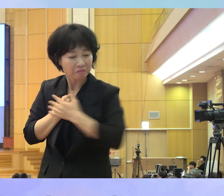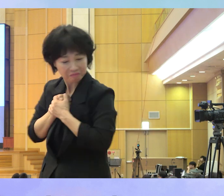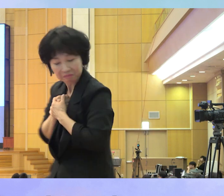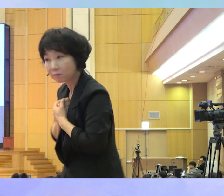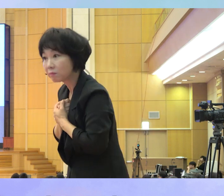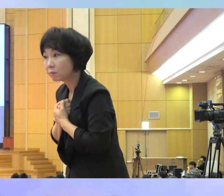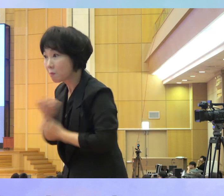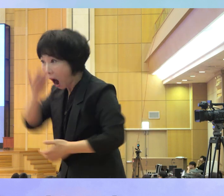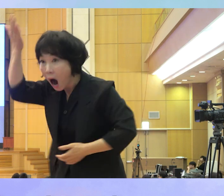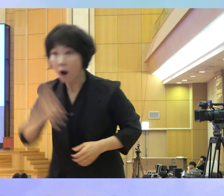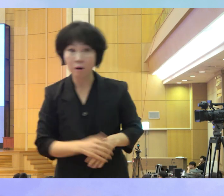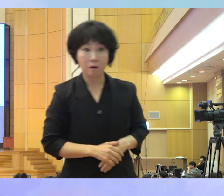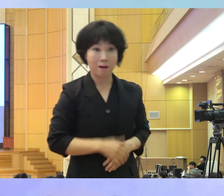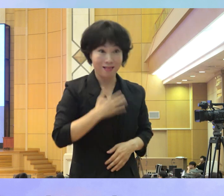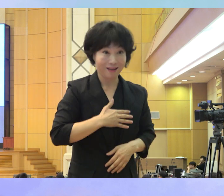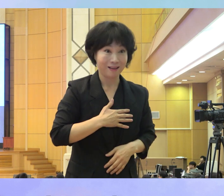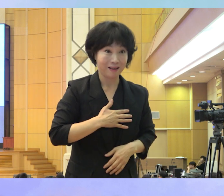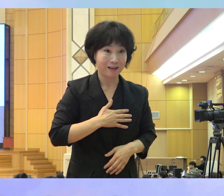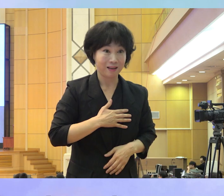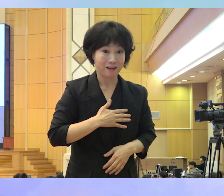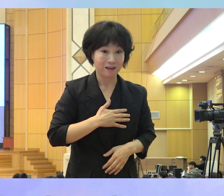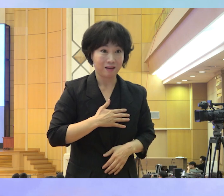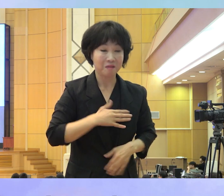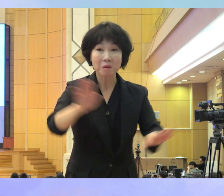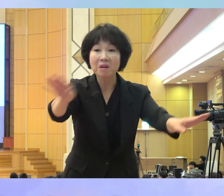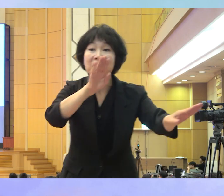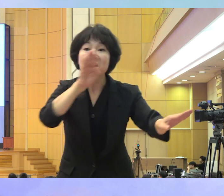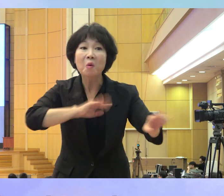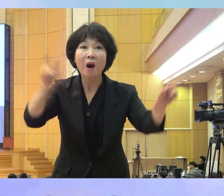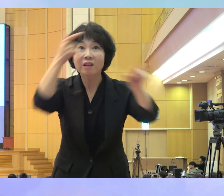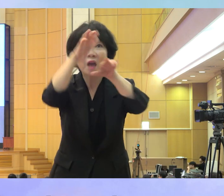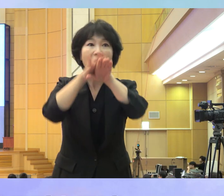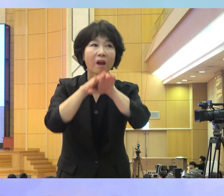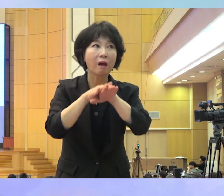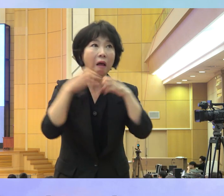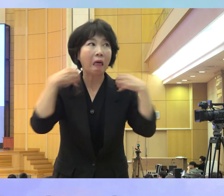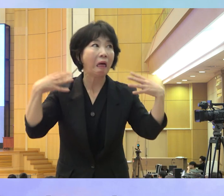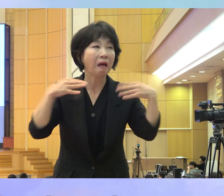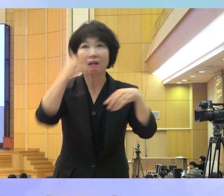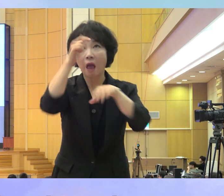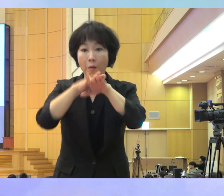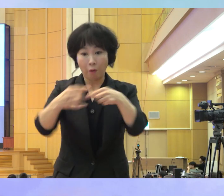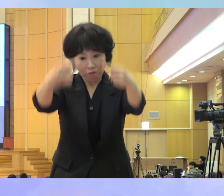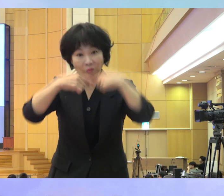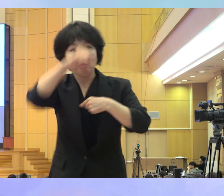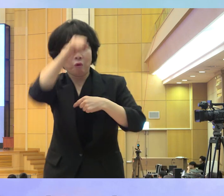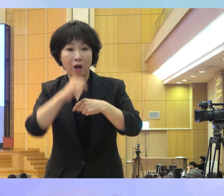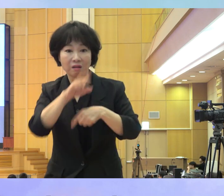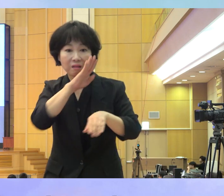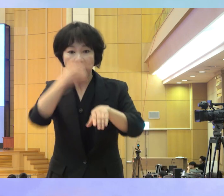맞지. 예? 뭐 때문에 주일날도 예수님 만나러 오고 주님 앞에 예배드리러 오는